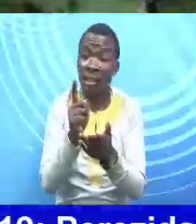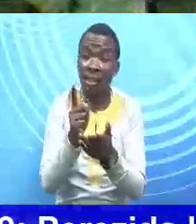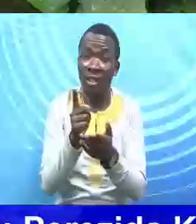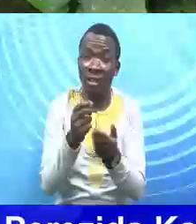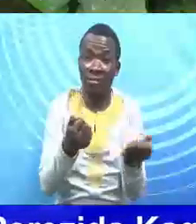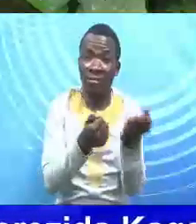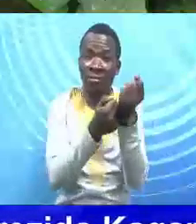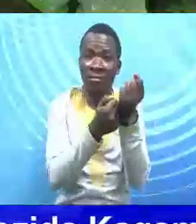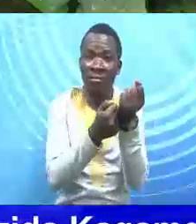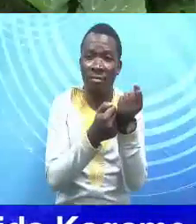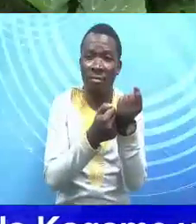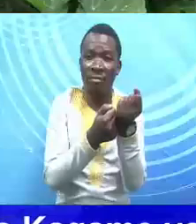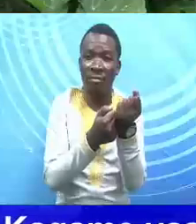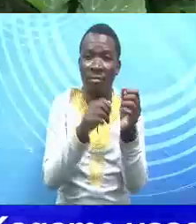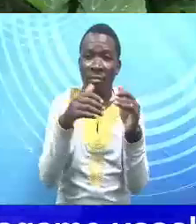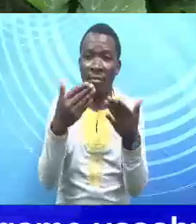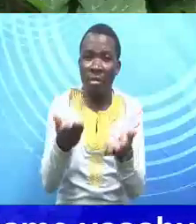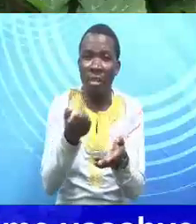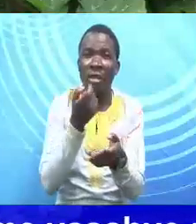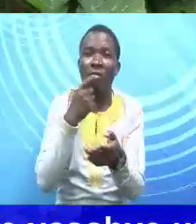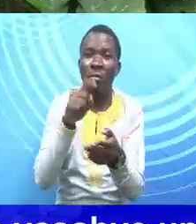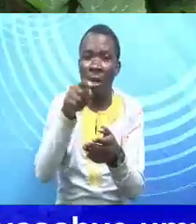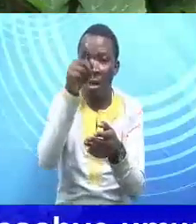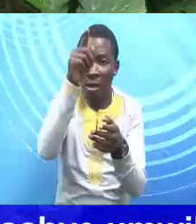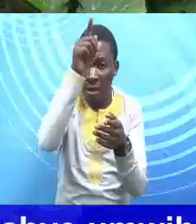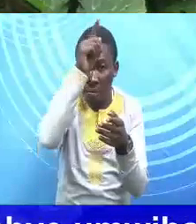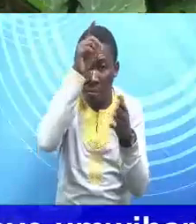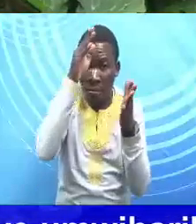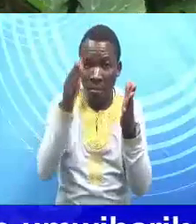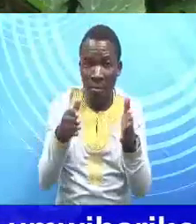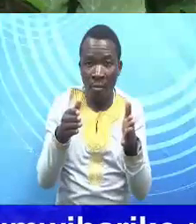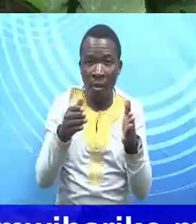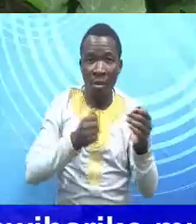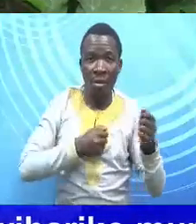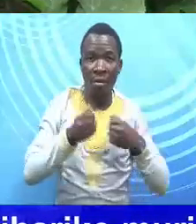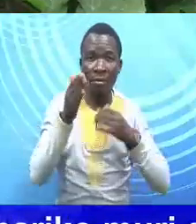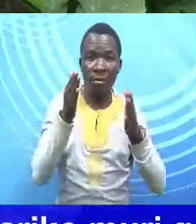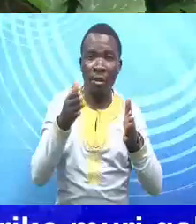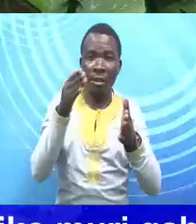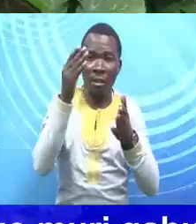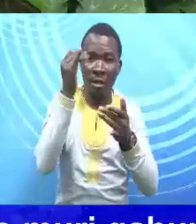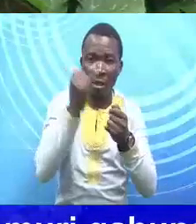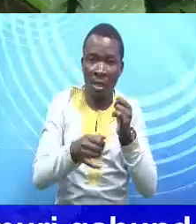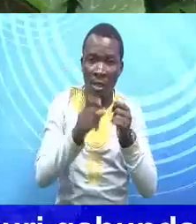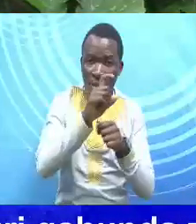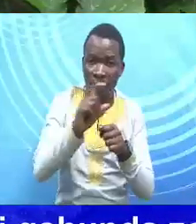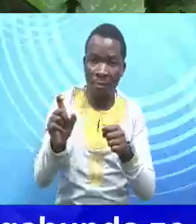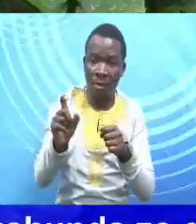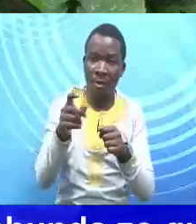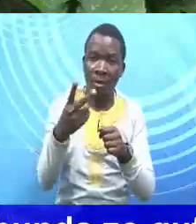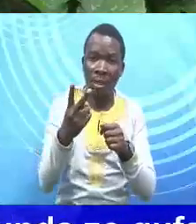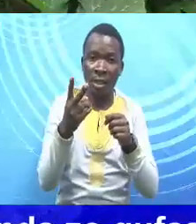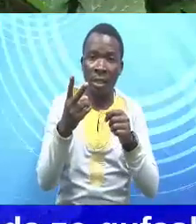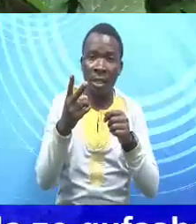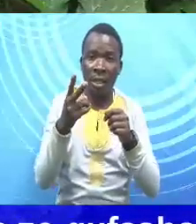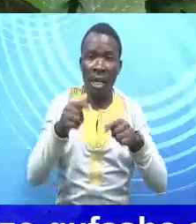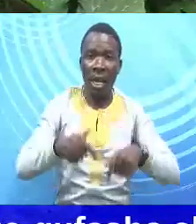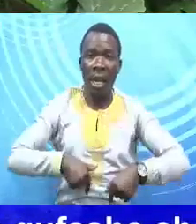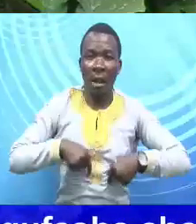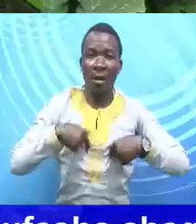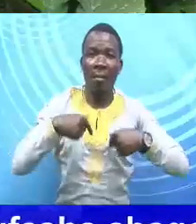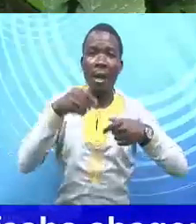ibi birakwiye kuba umuturage w'u Rwanda ashobora kumara ibyumweru bibiri hanze yaratawe hanze n'ubuyobozi ndetse bakabuza abaturanyi kuba bamucumbikira